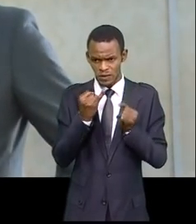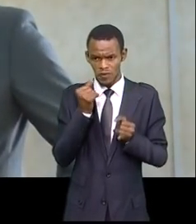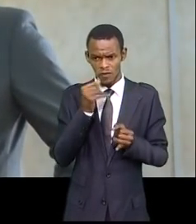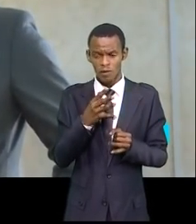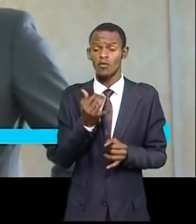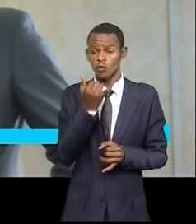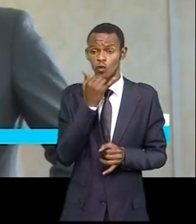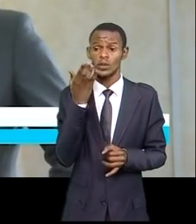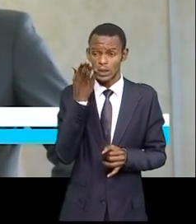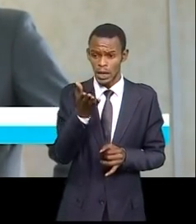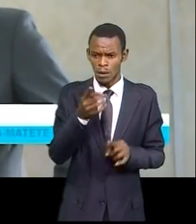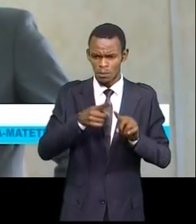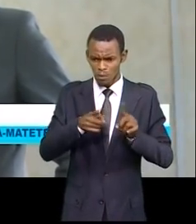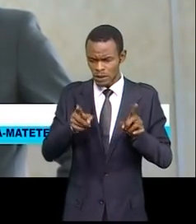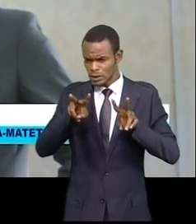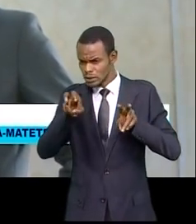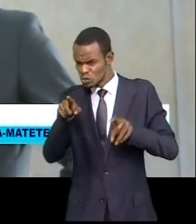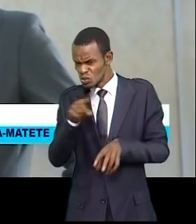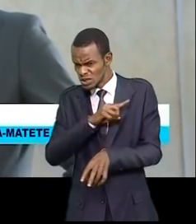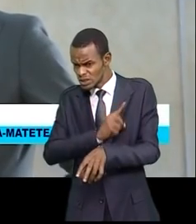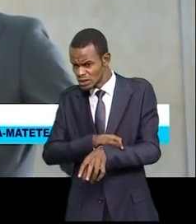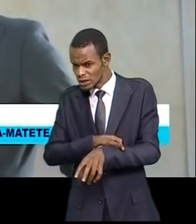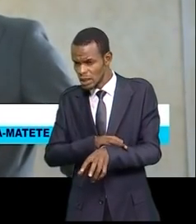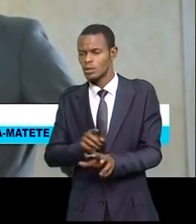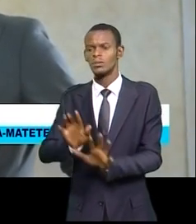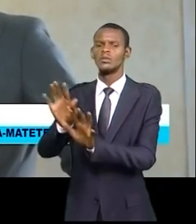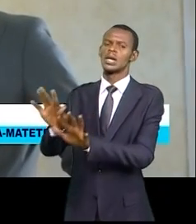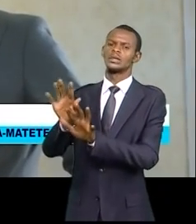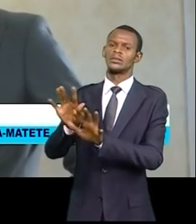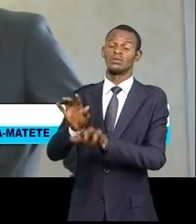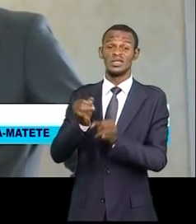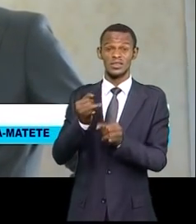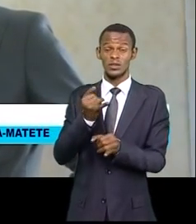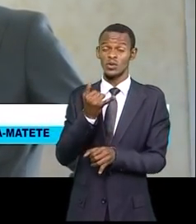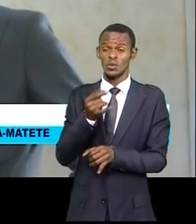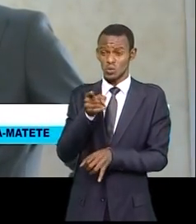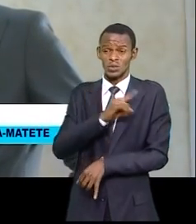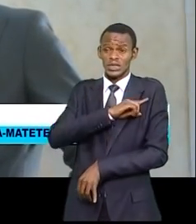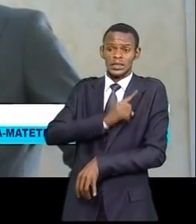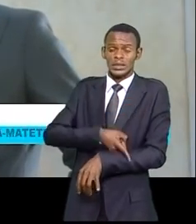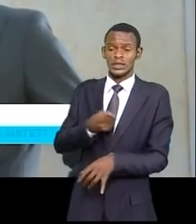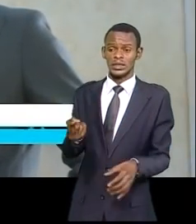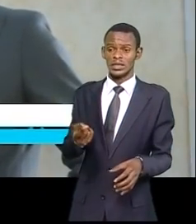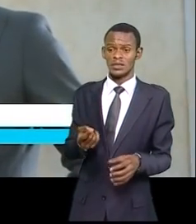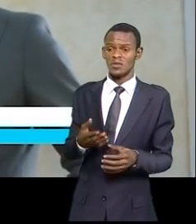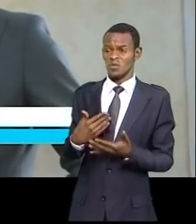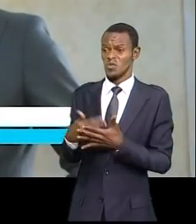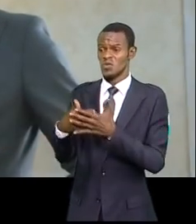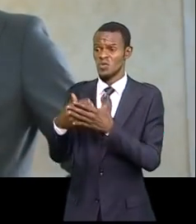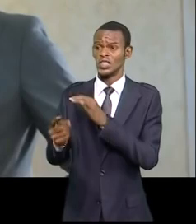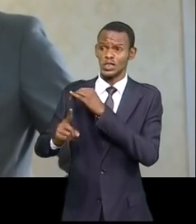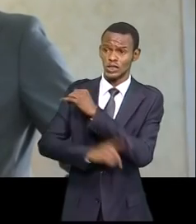réinventant parce que vous risquez ainsi de les femmes sans considérer qu'elle est porteuse